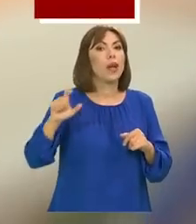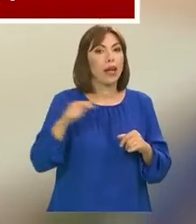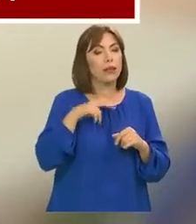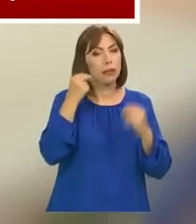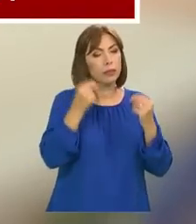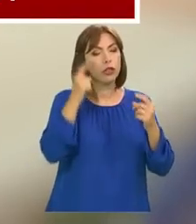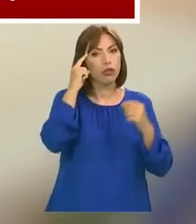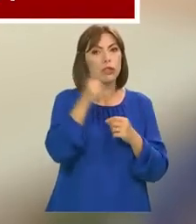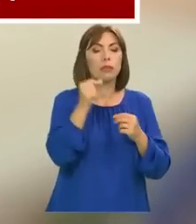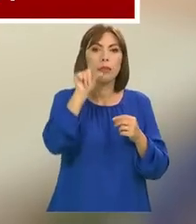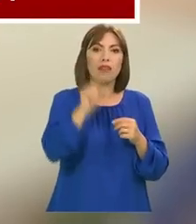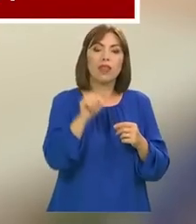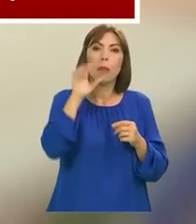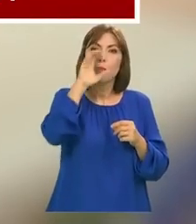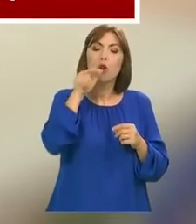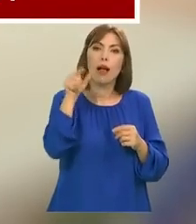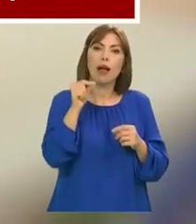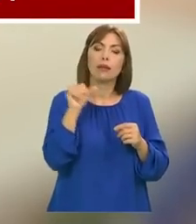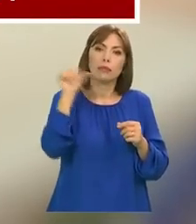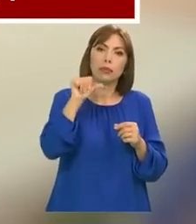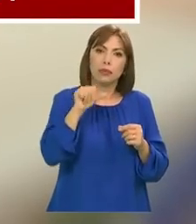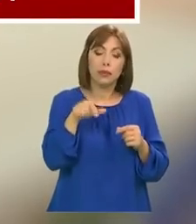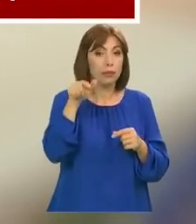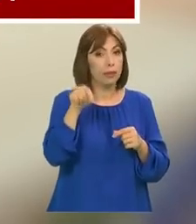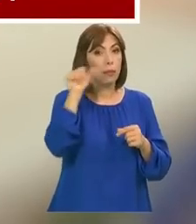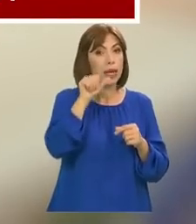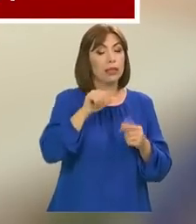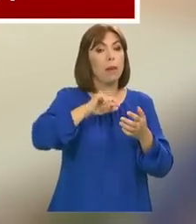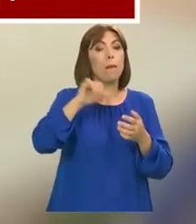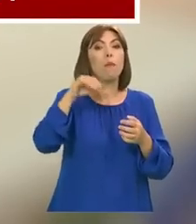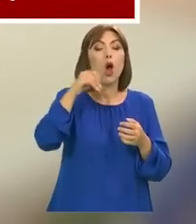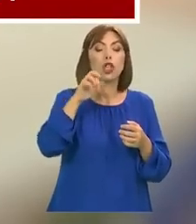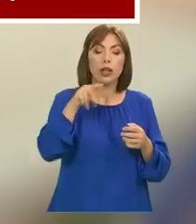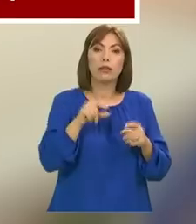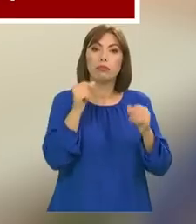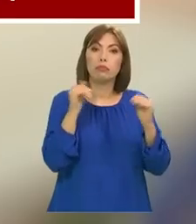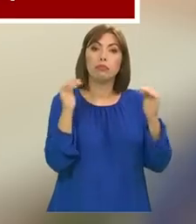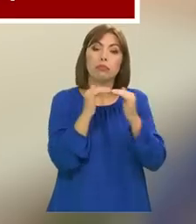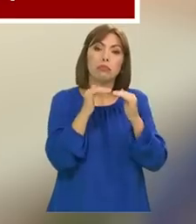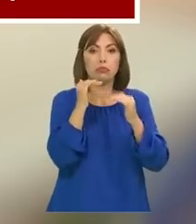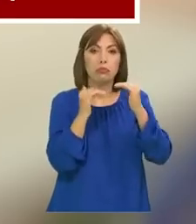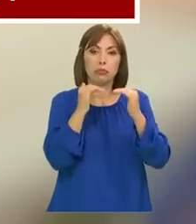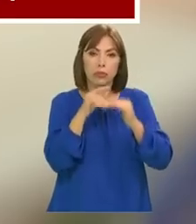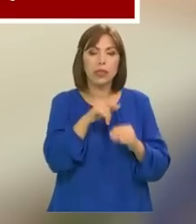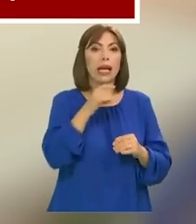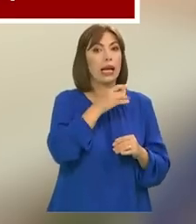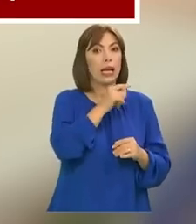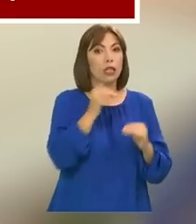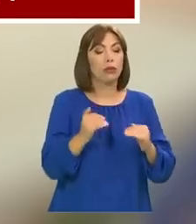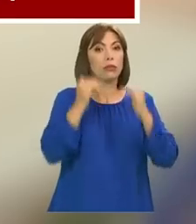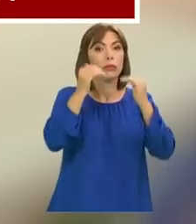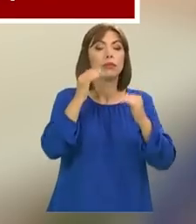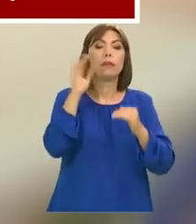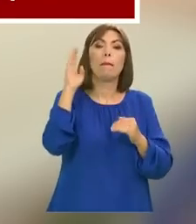știut că este mai ieftin să alimenteze în Bulgaria. Aici, benzina și motorina au prețuri sensibil egale, pe când la Grecia mai scumpă benzina și mai